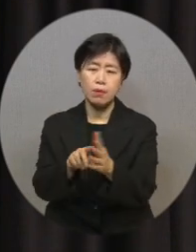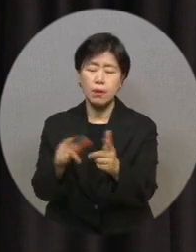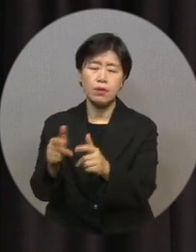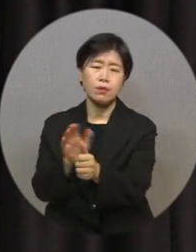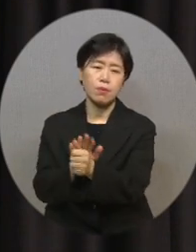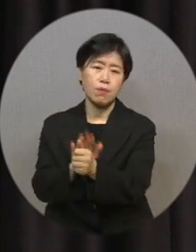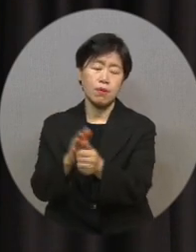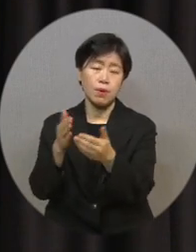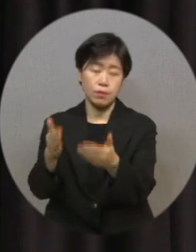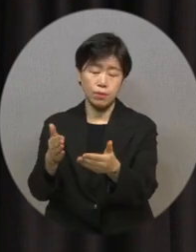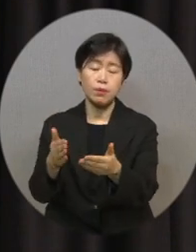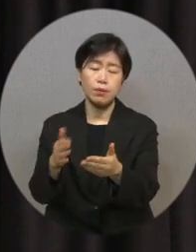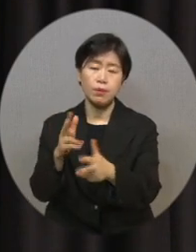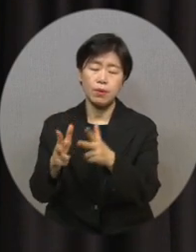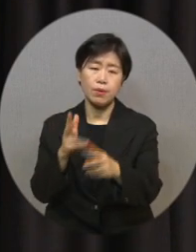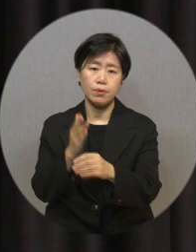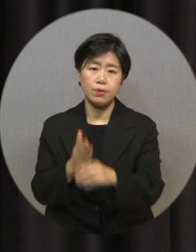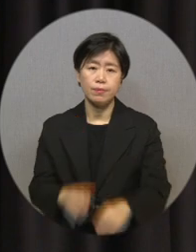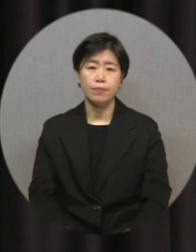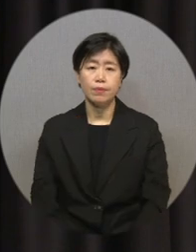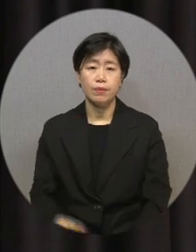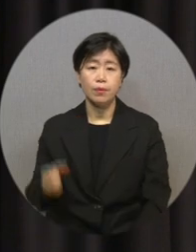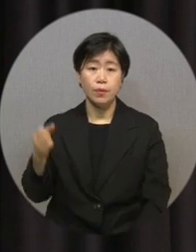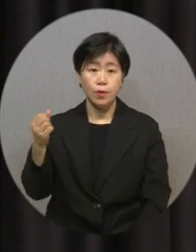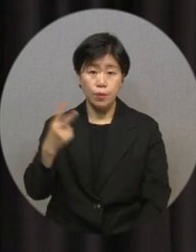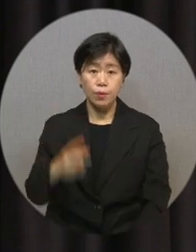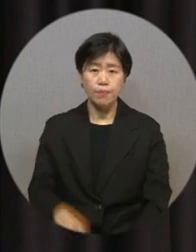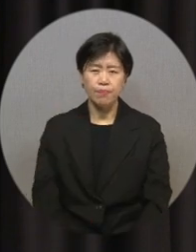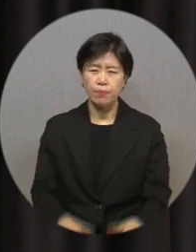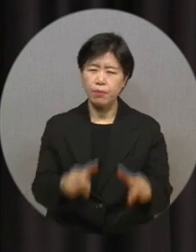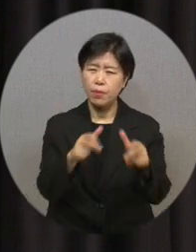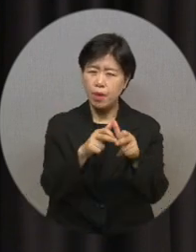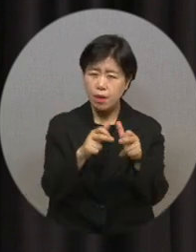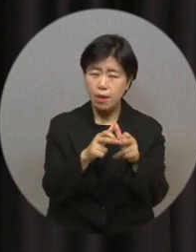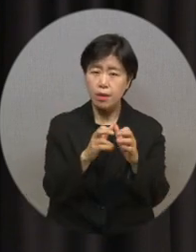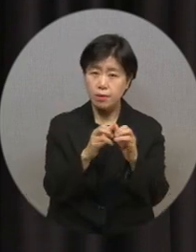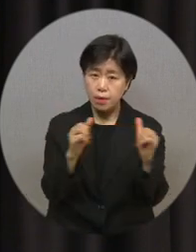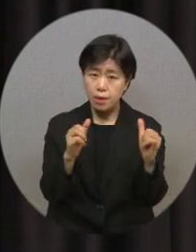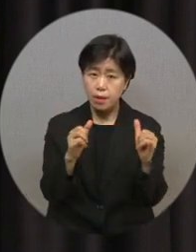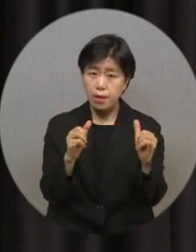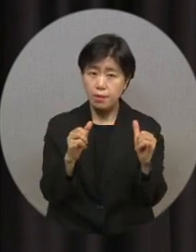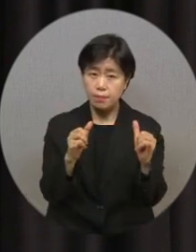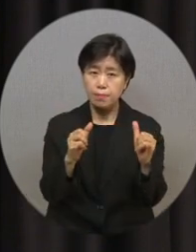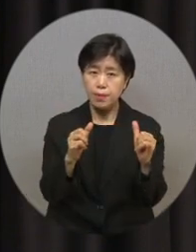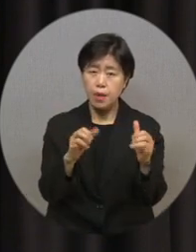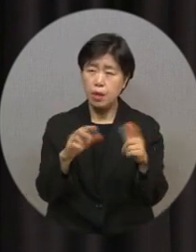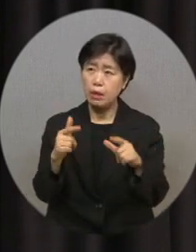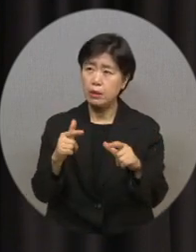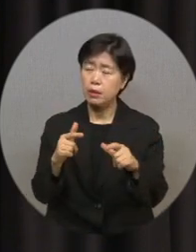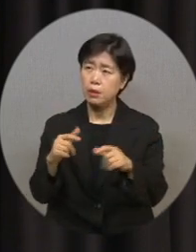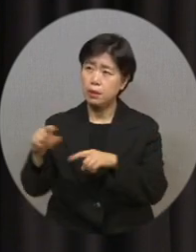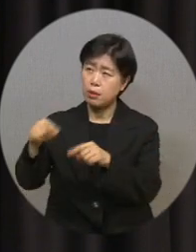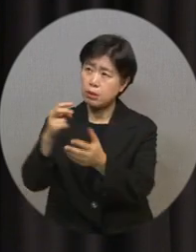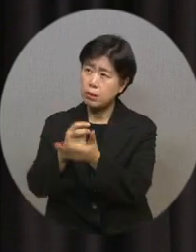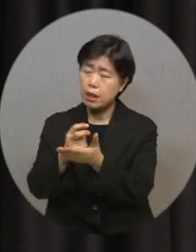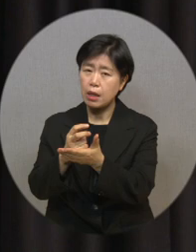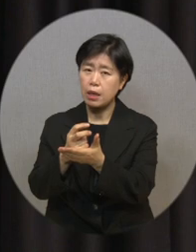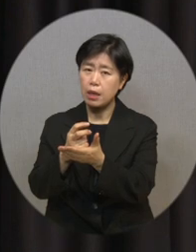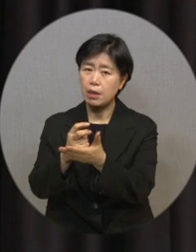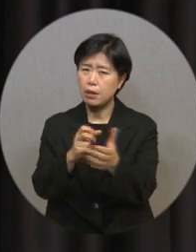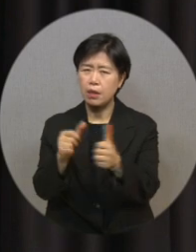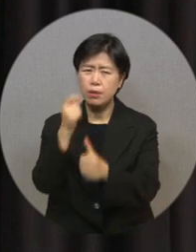지원하는 사업이 있고 또 더불어서 소수 장애인들이나 이런 분들이 정책에서 사실은 많이 소회가 되고 있거든요